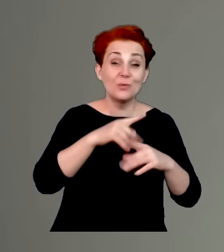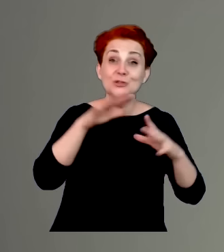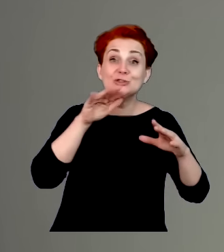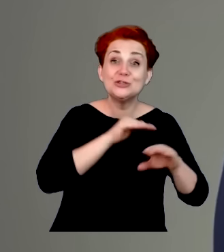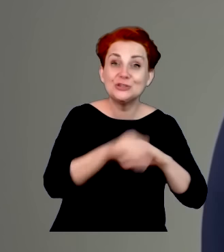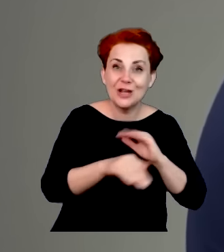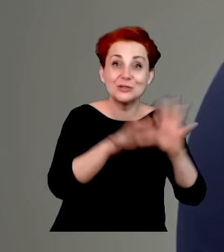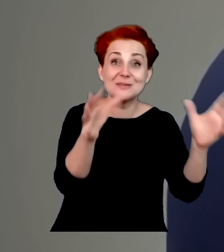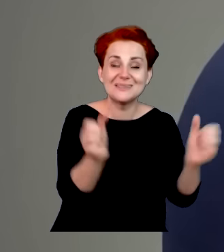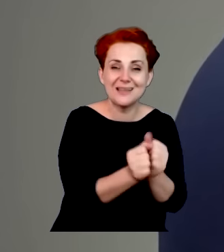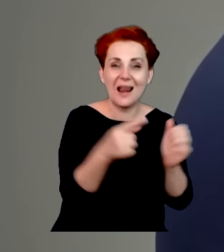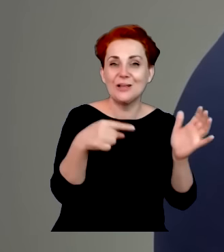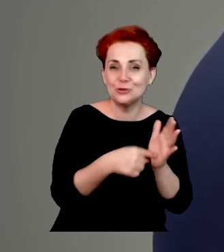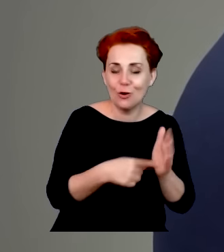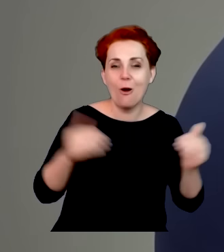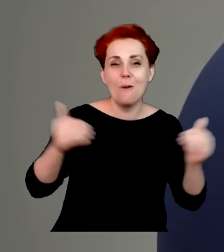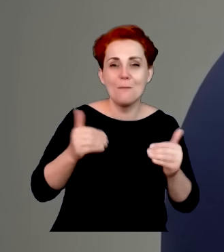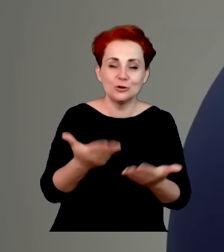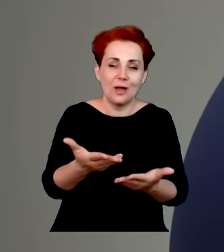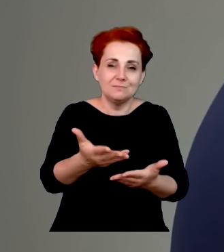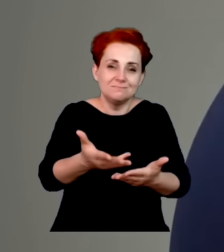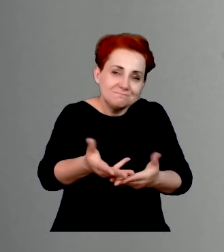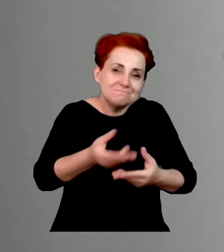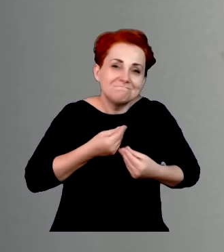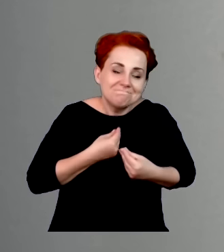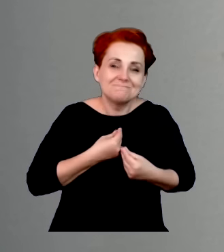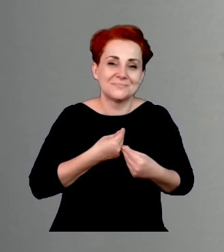ma teraz okazję uzyskać dzieło, nie kradnąc go jak